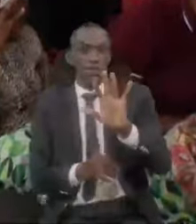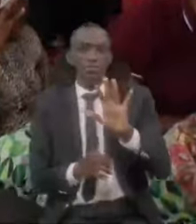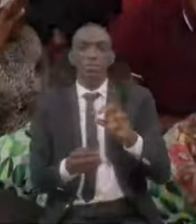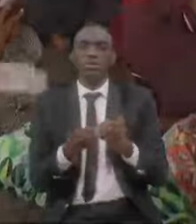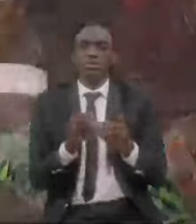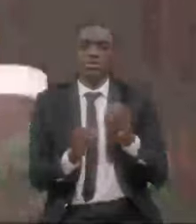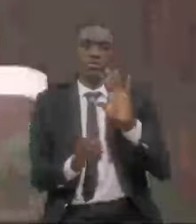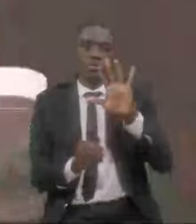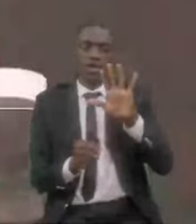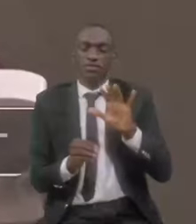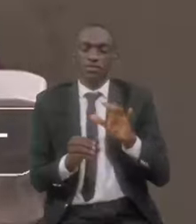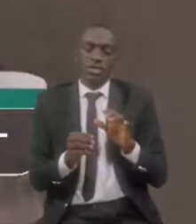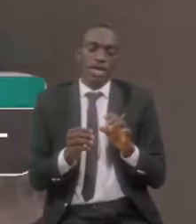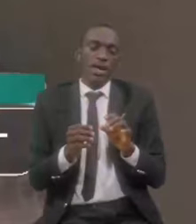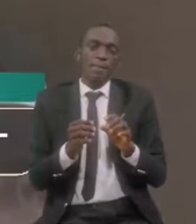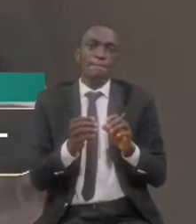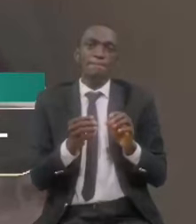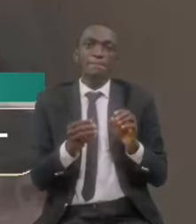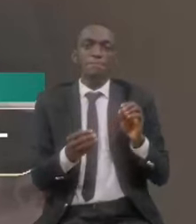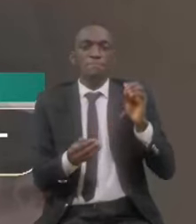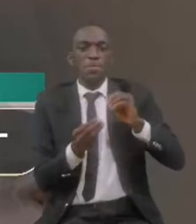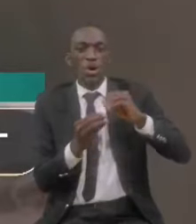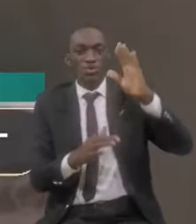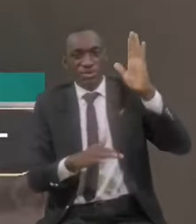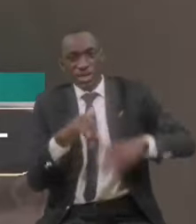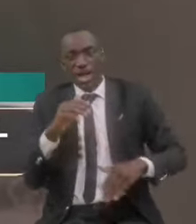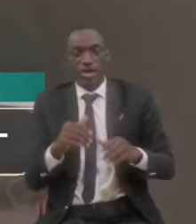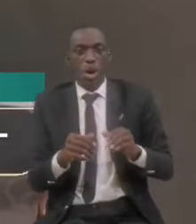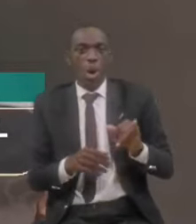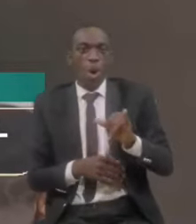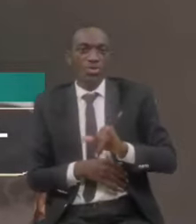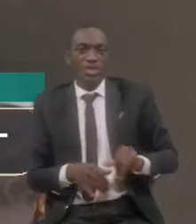la persévérance extraordinaire de Saul.